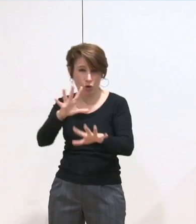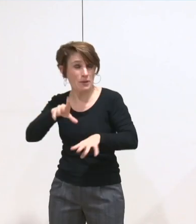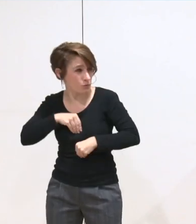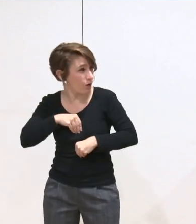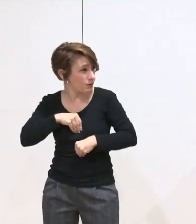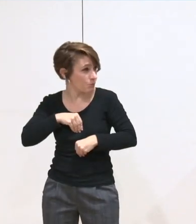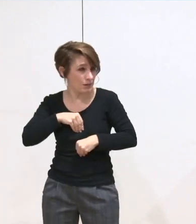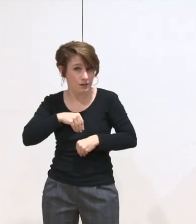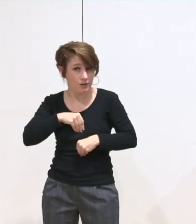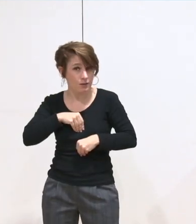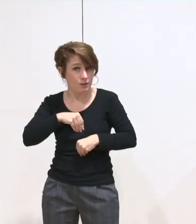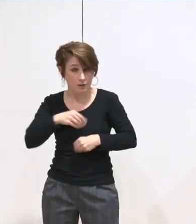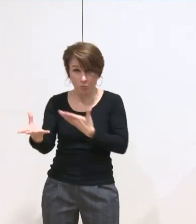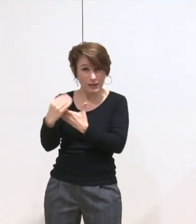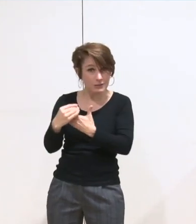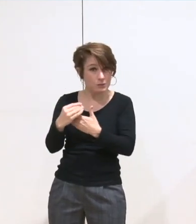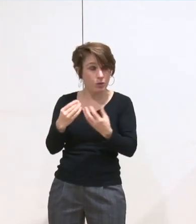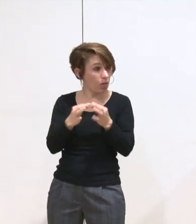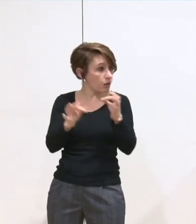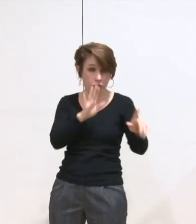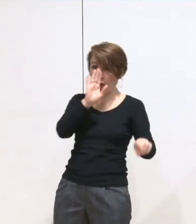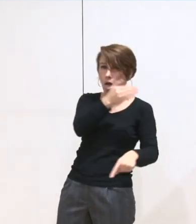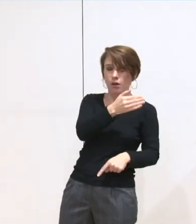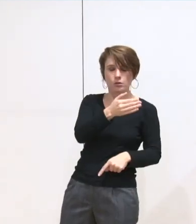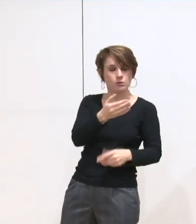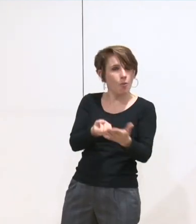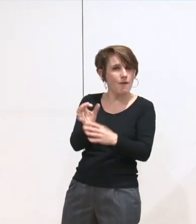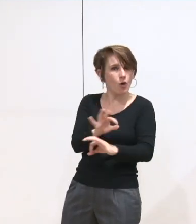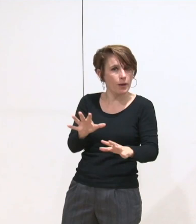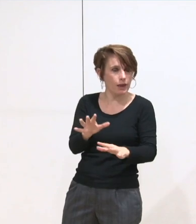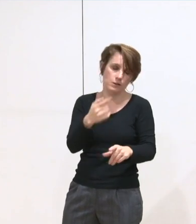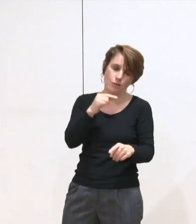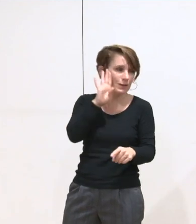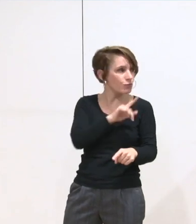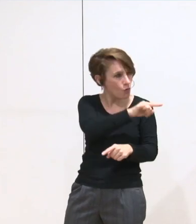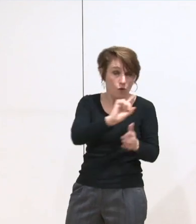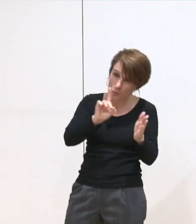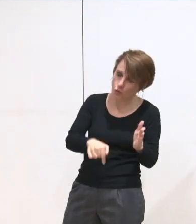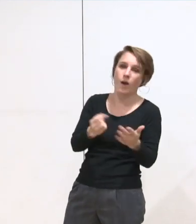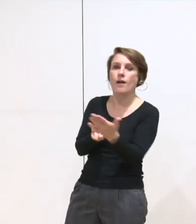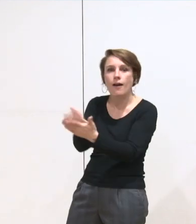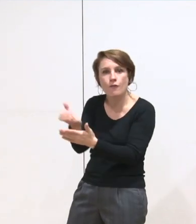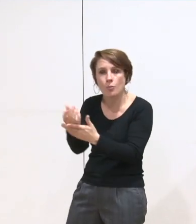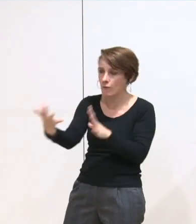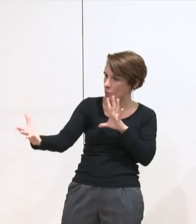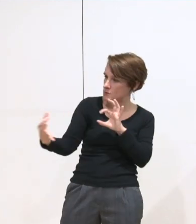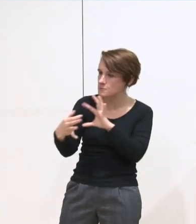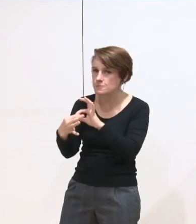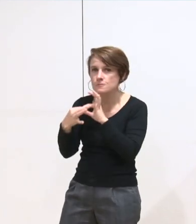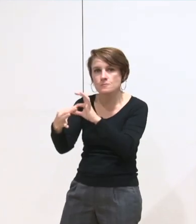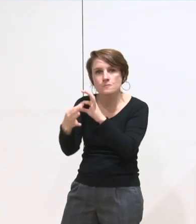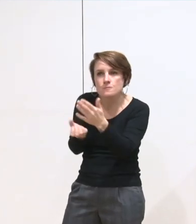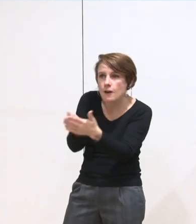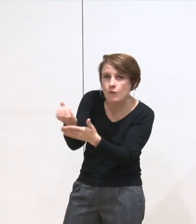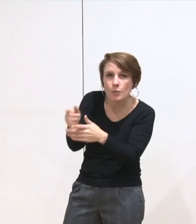peuvent et doivent le reprendre. Quels sont les engagements clairs que vous comptez prendre ce soir pour renouer le dialogue avec les commerçants qui,